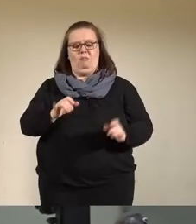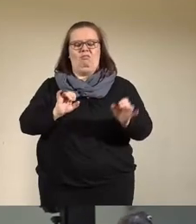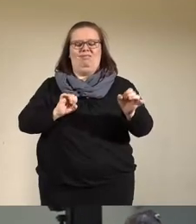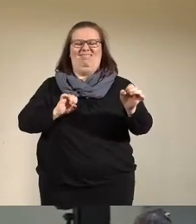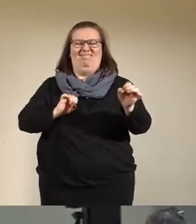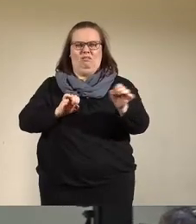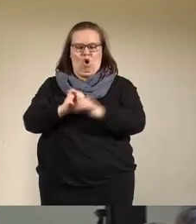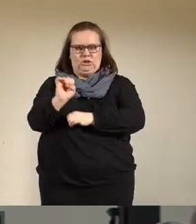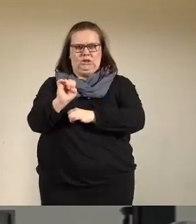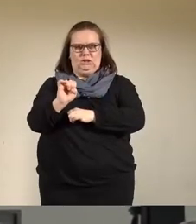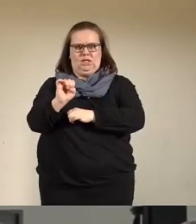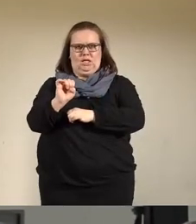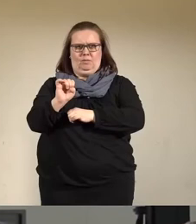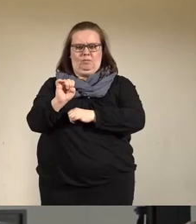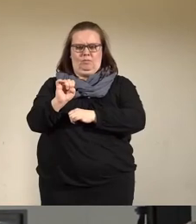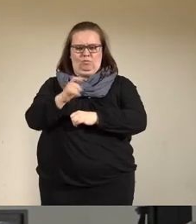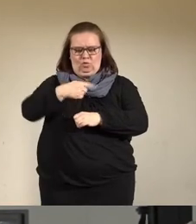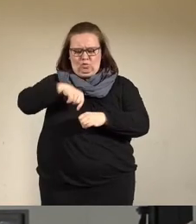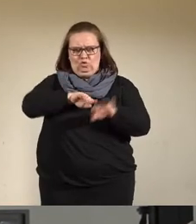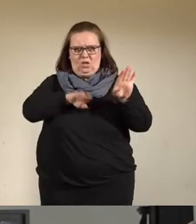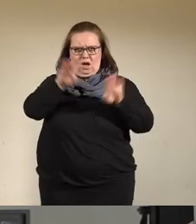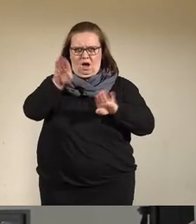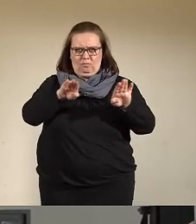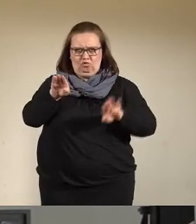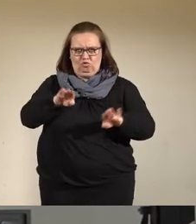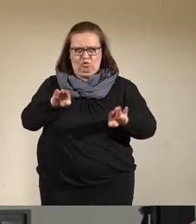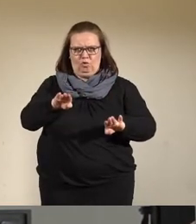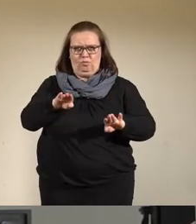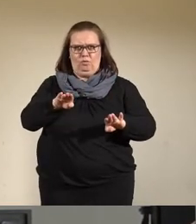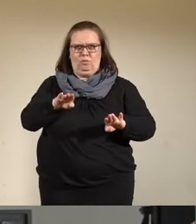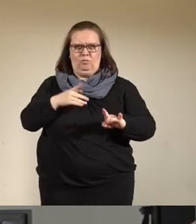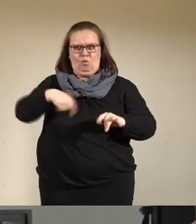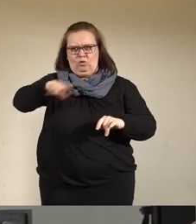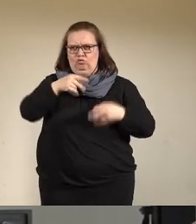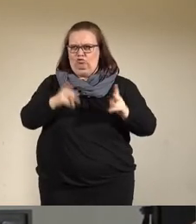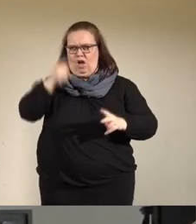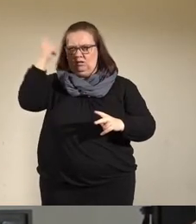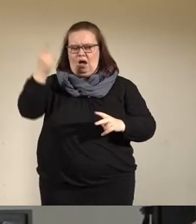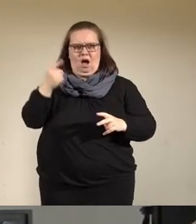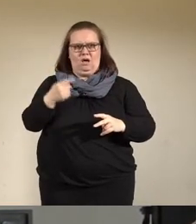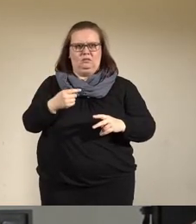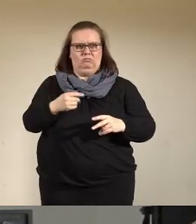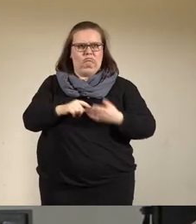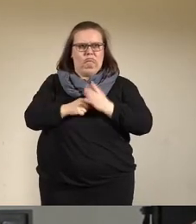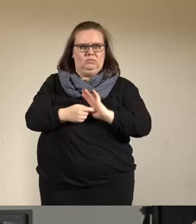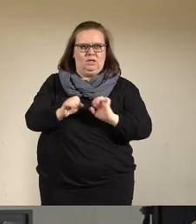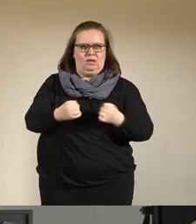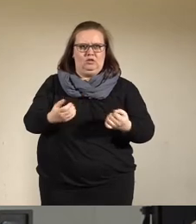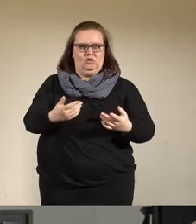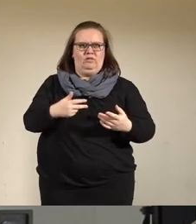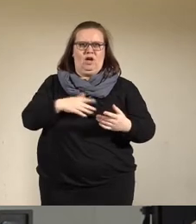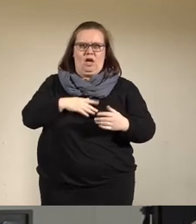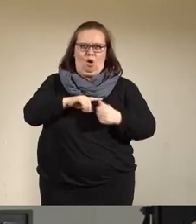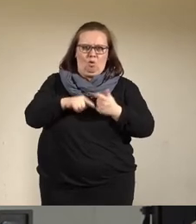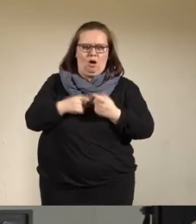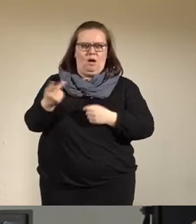trotzdem können wir nicht durch unsere Abstimmung eigentlich die Willensbildung dieses Stadtrates abbilden, weil nämlich in der Tat, ausgerechnet